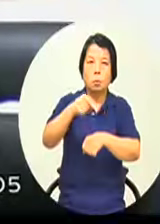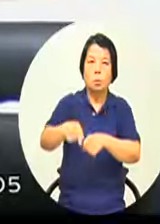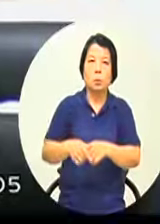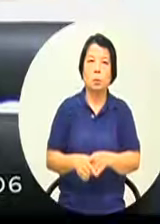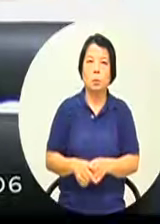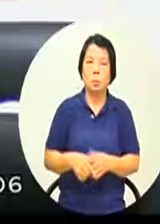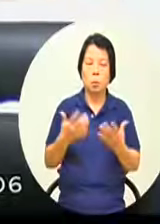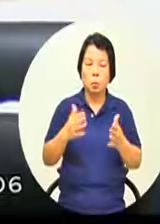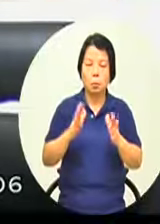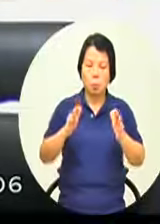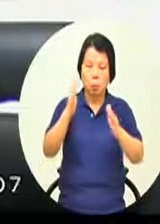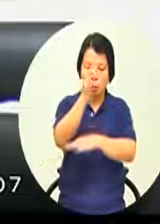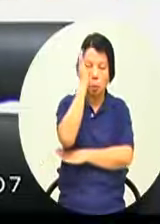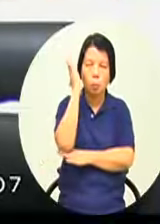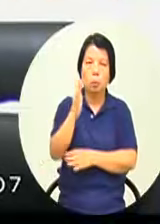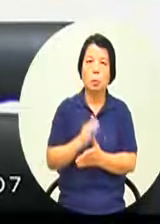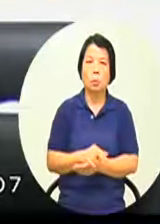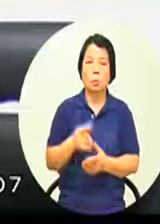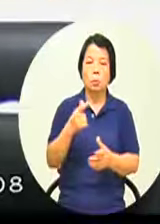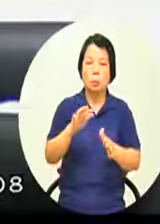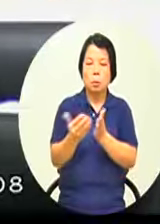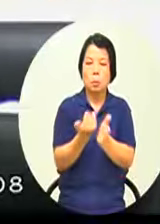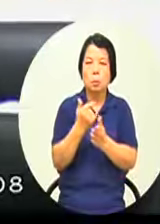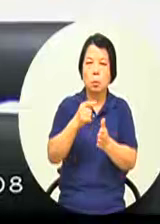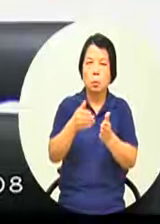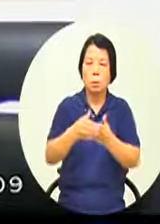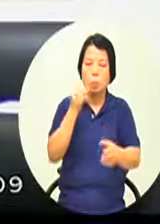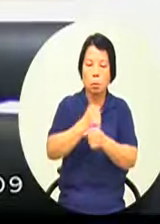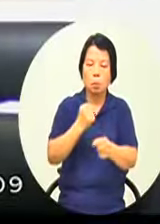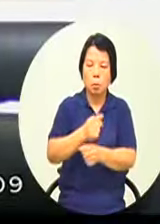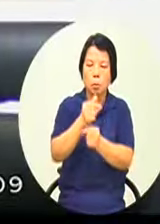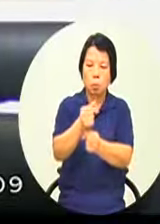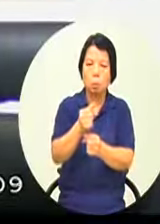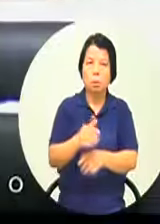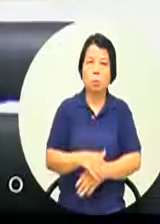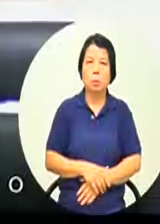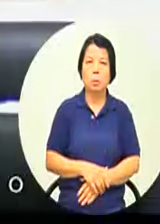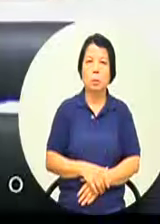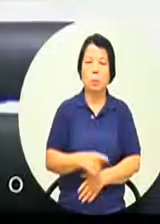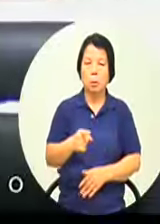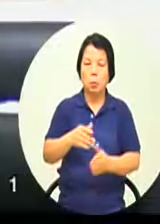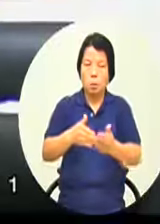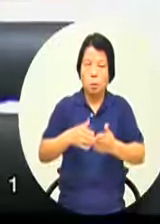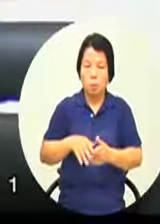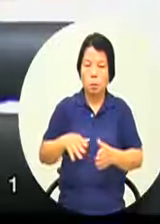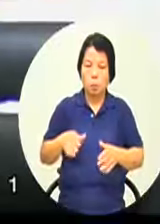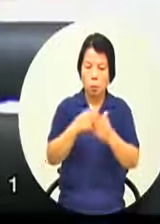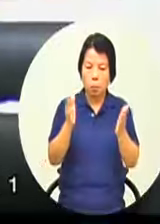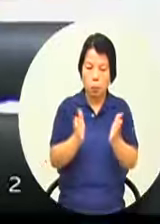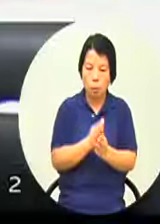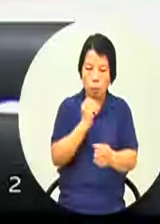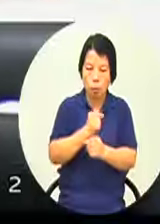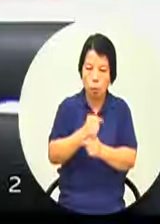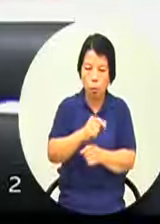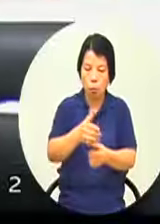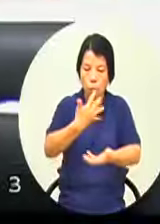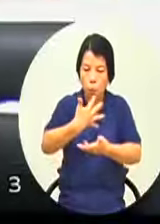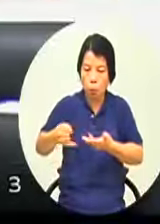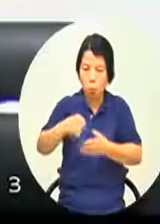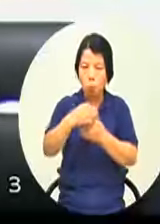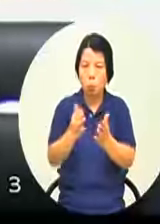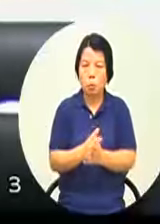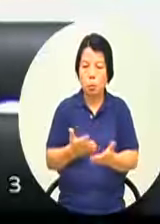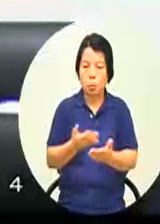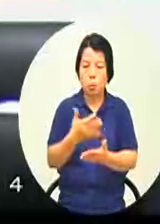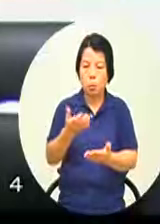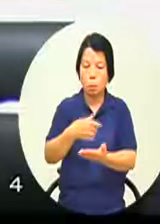提是政府你的事前工作要做好，甚至你应该要把这些你们所做的这些数据，我要求你提供一